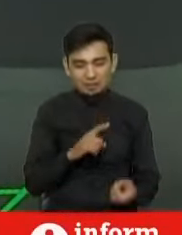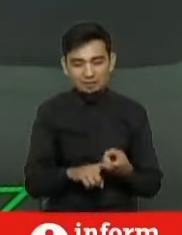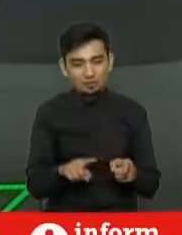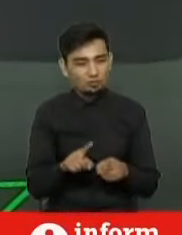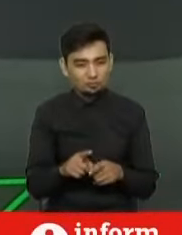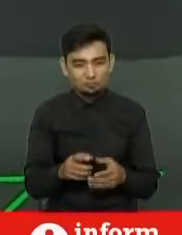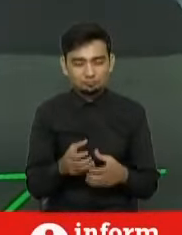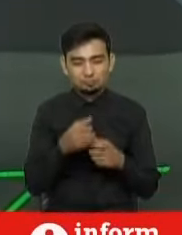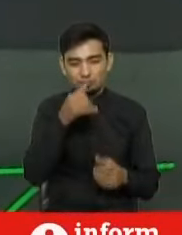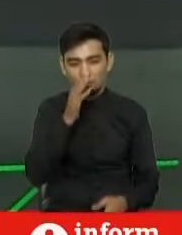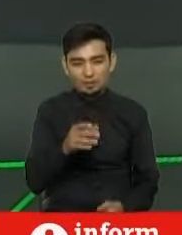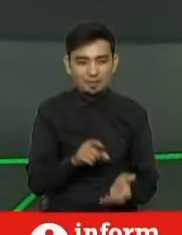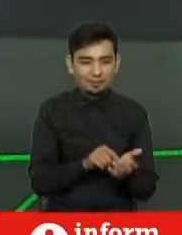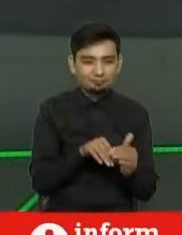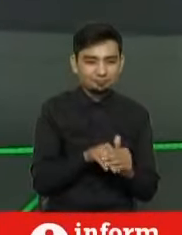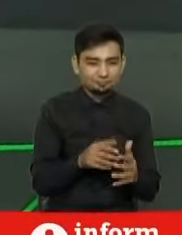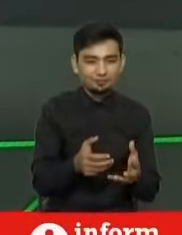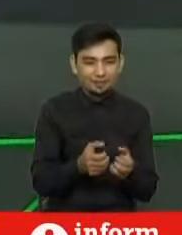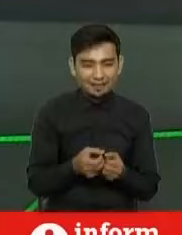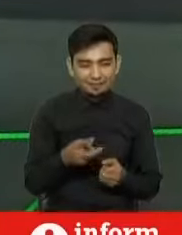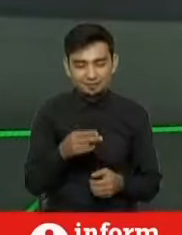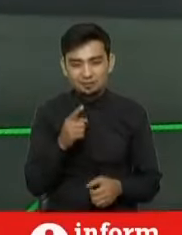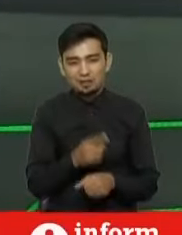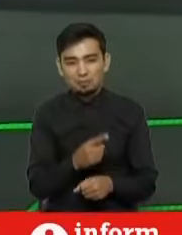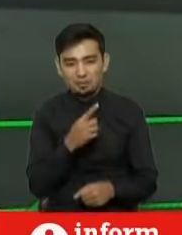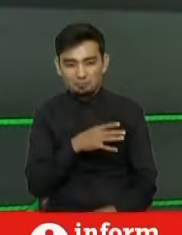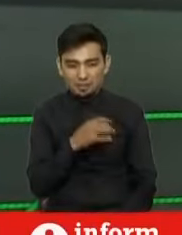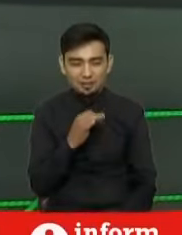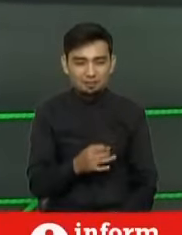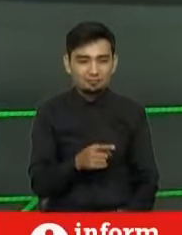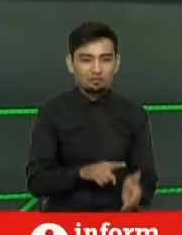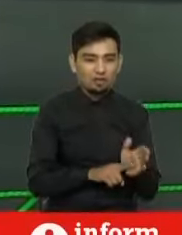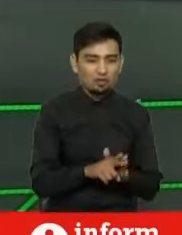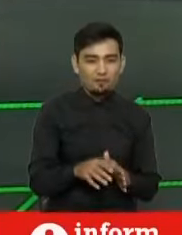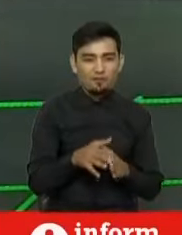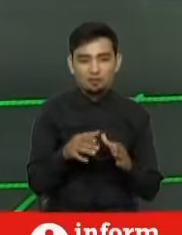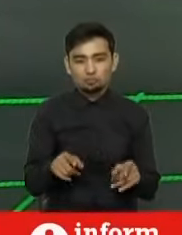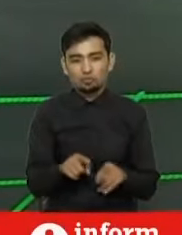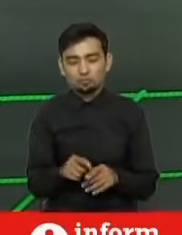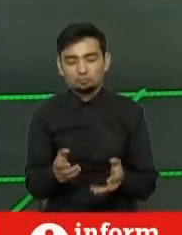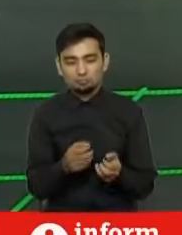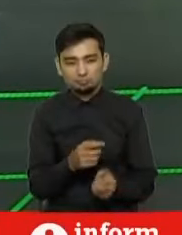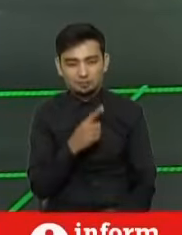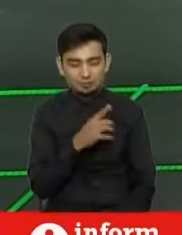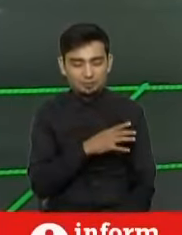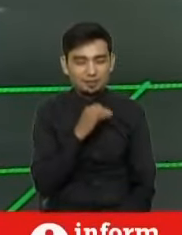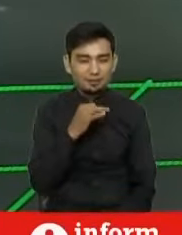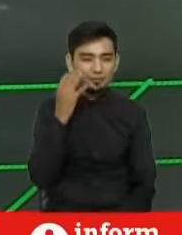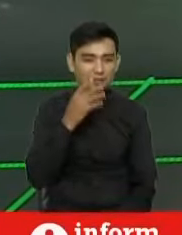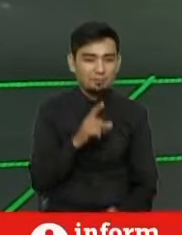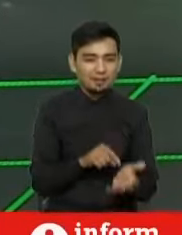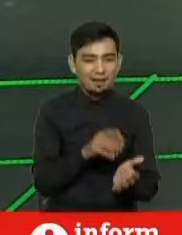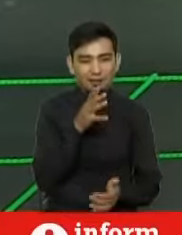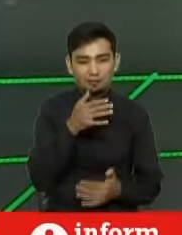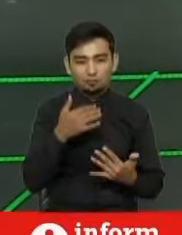қауымы зейнетақы жинақтарын алуға тыйым салуды ұсынып отыр. Әрі бұл бастаманы шенеуніктер де қолдайды. Пікірінше, зейнетке шыққан